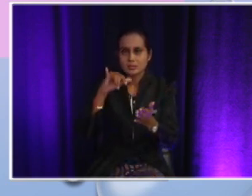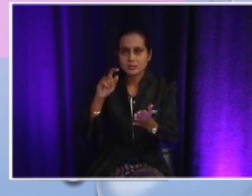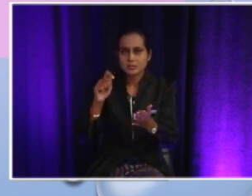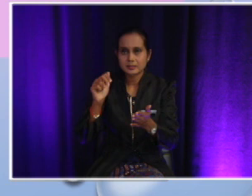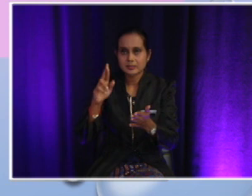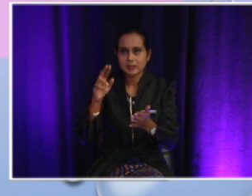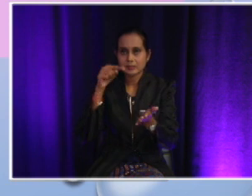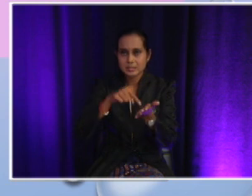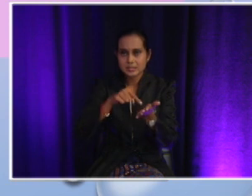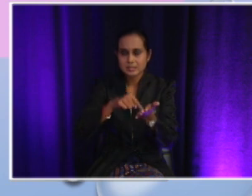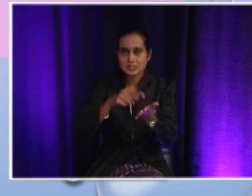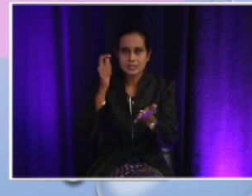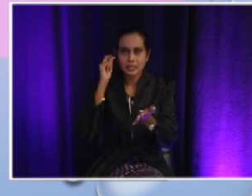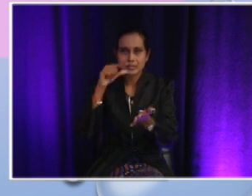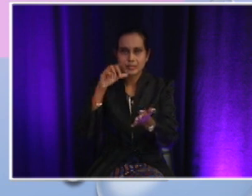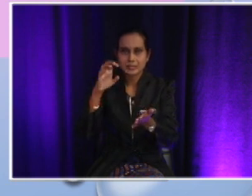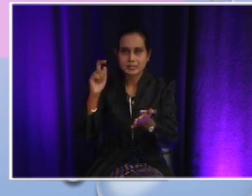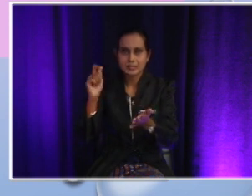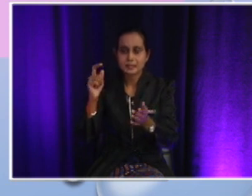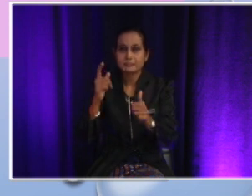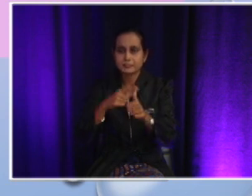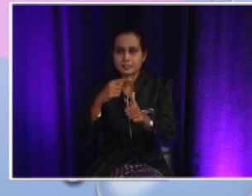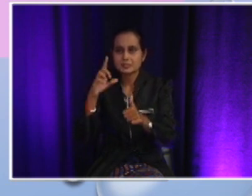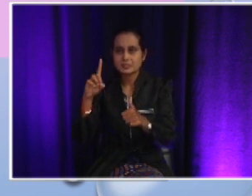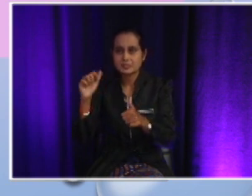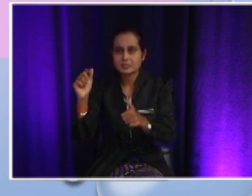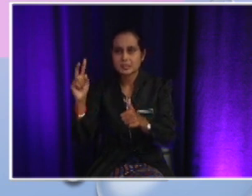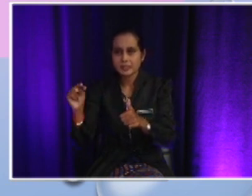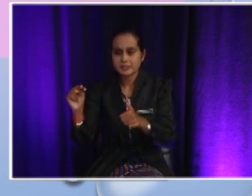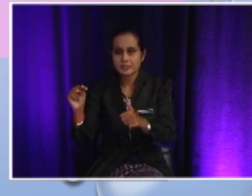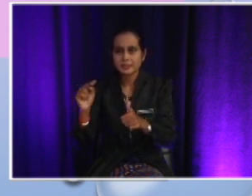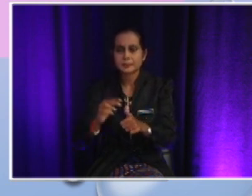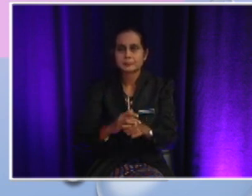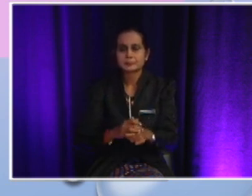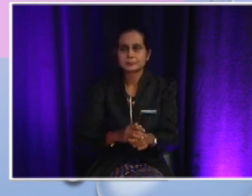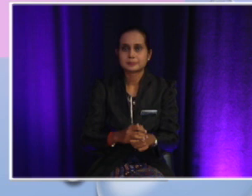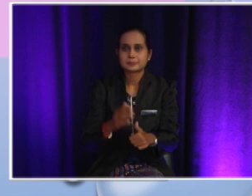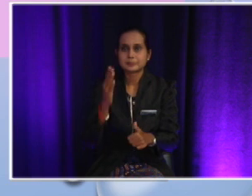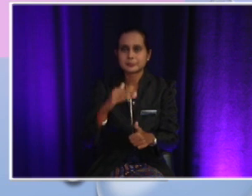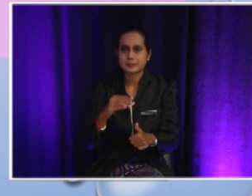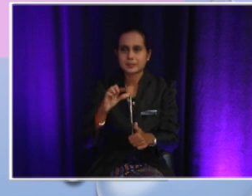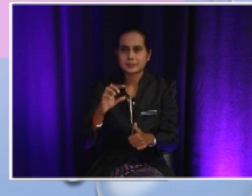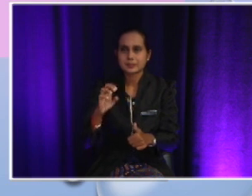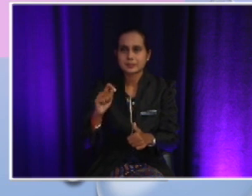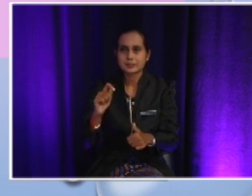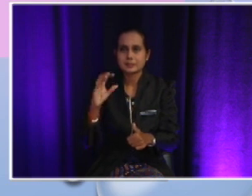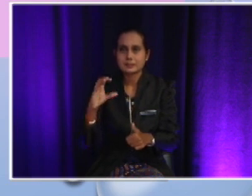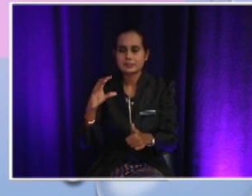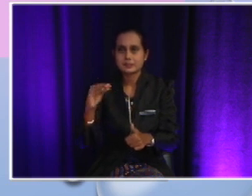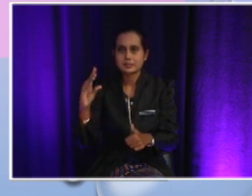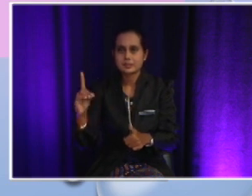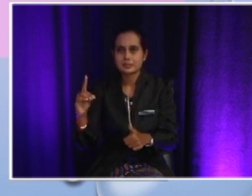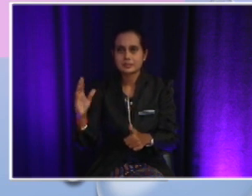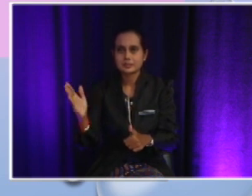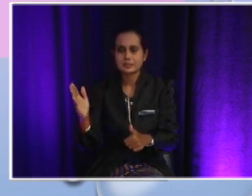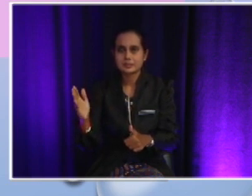ini tadi kita gate yang pertama tadi adalah gate done kan? Ini gate yang pertama, dan gate B dengan D ni pun gate done. Okey, ini